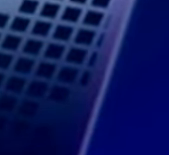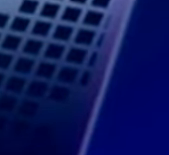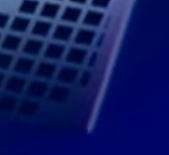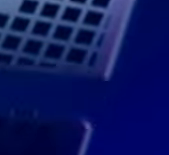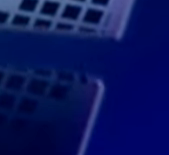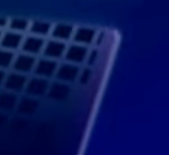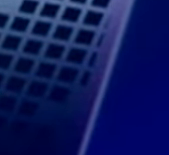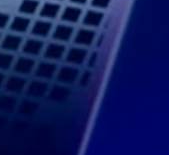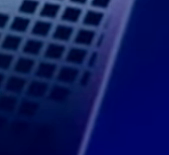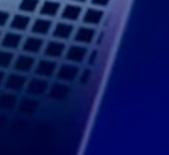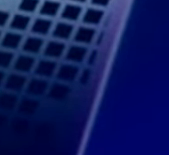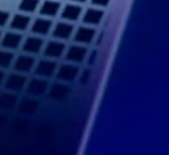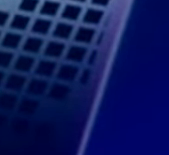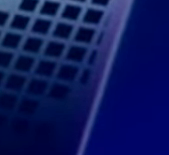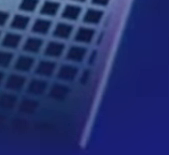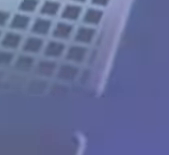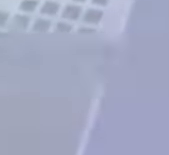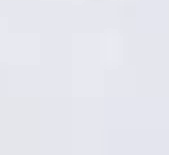tonight